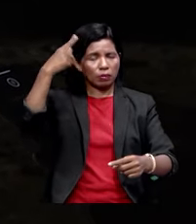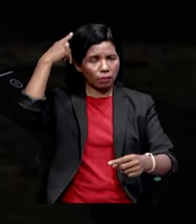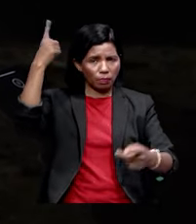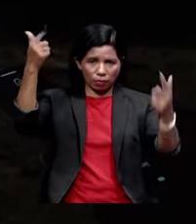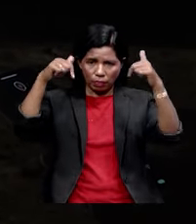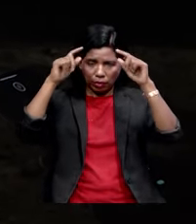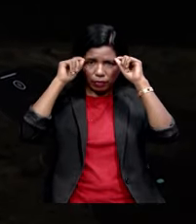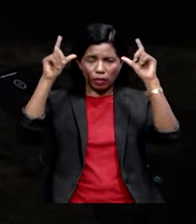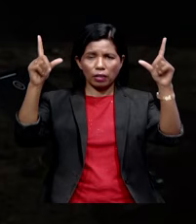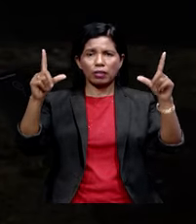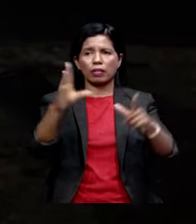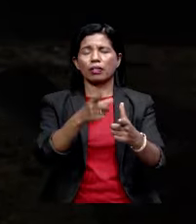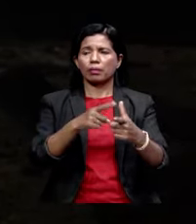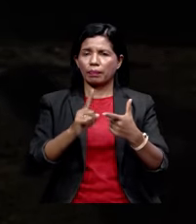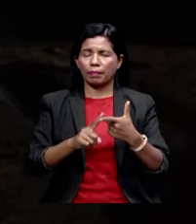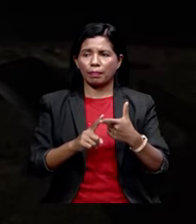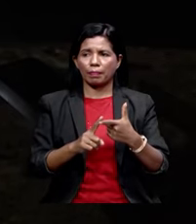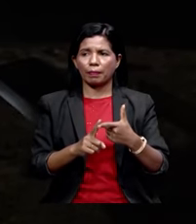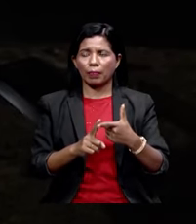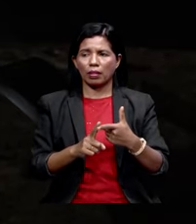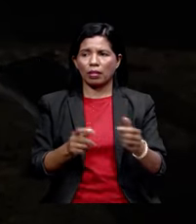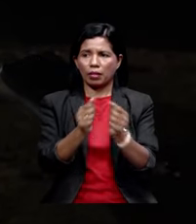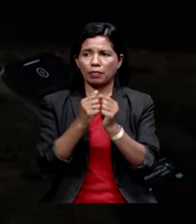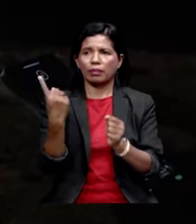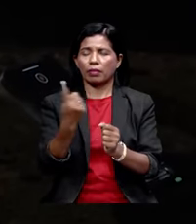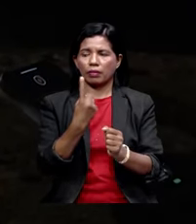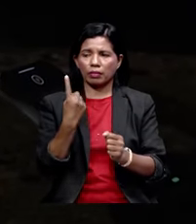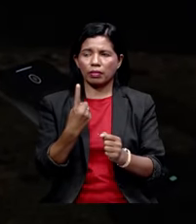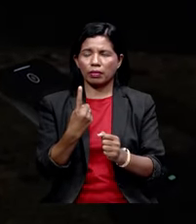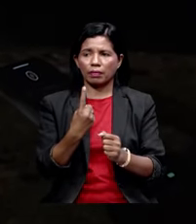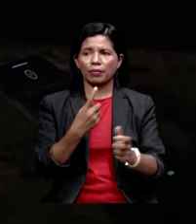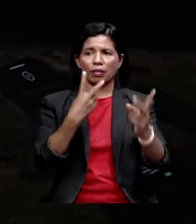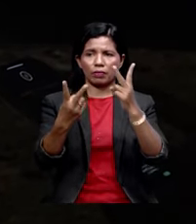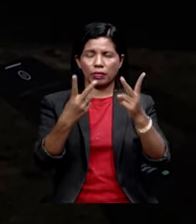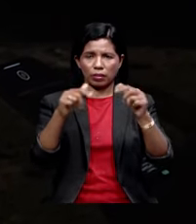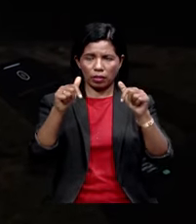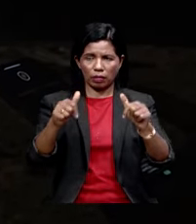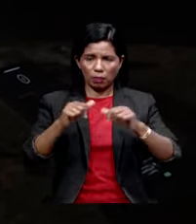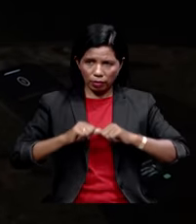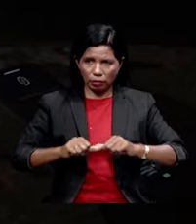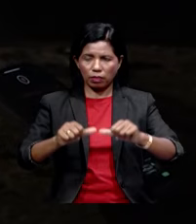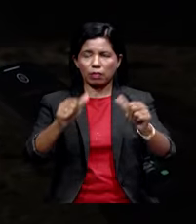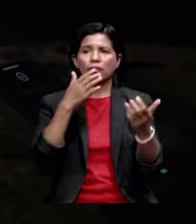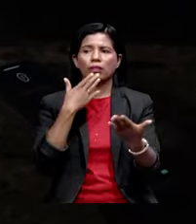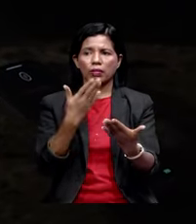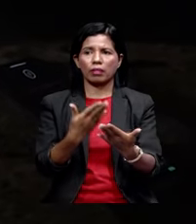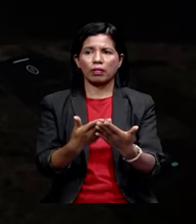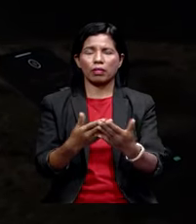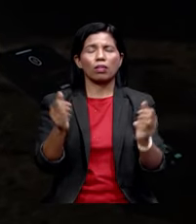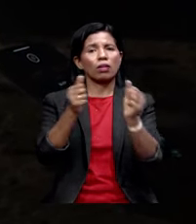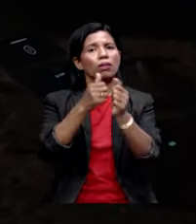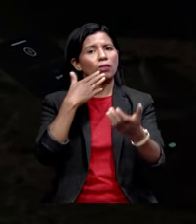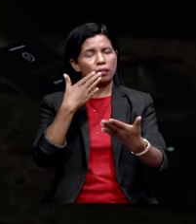papa atu nune acompanha na fatin visita dene bele la hodia ho